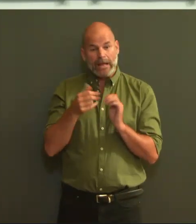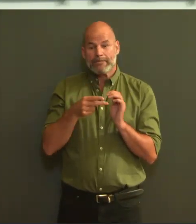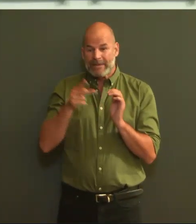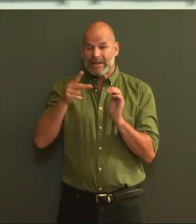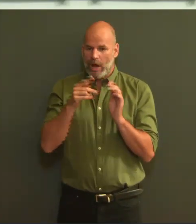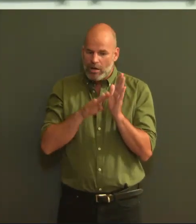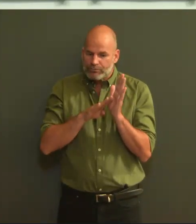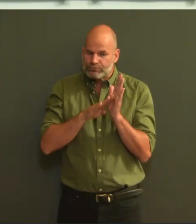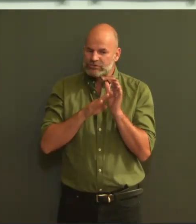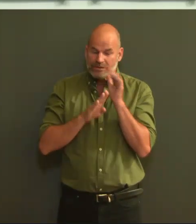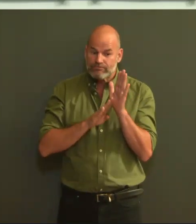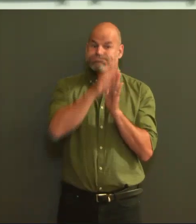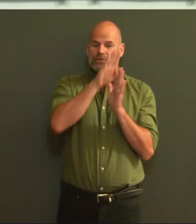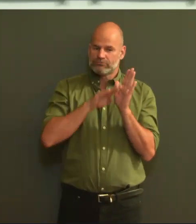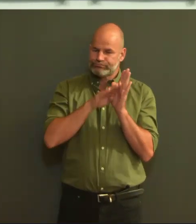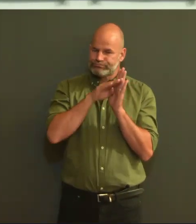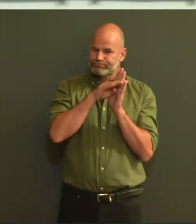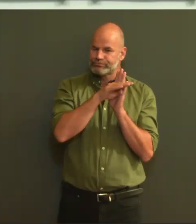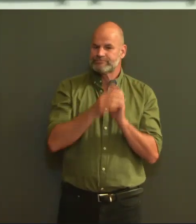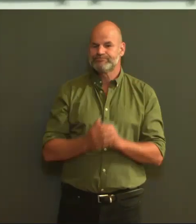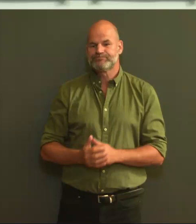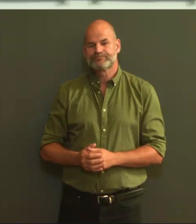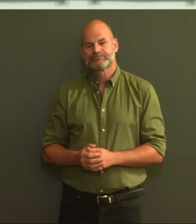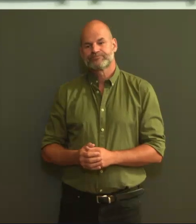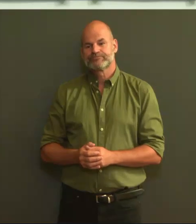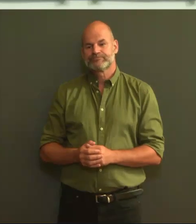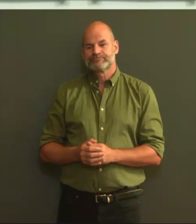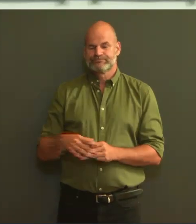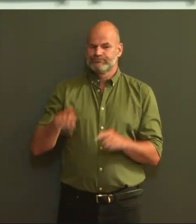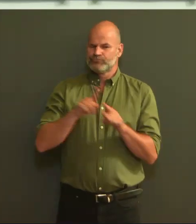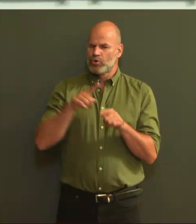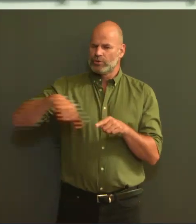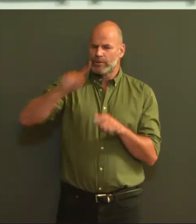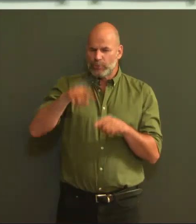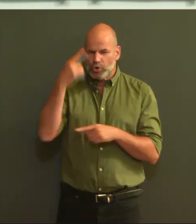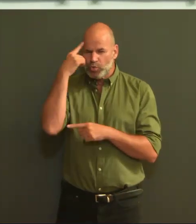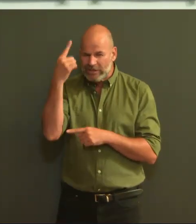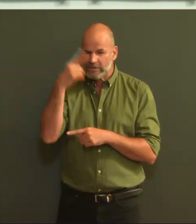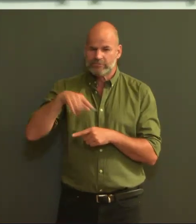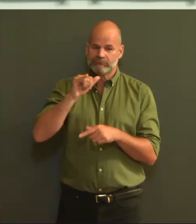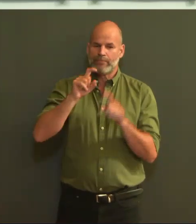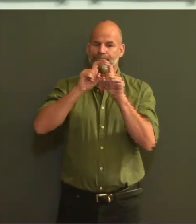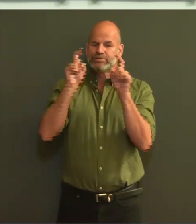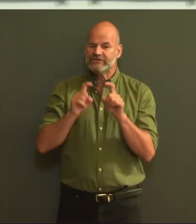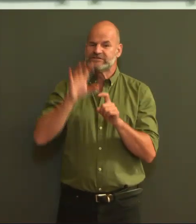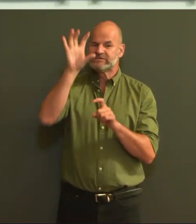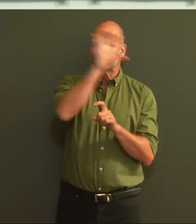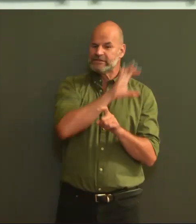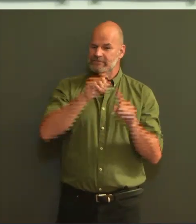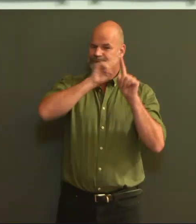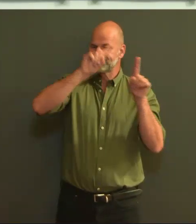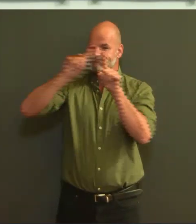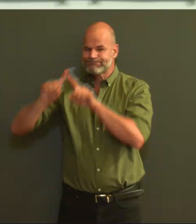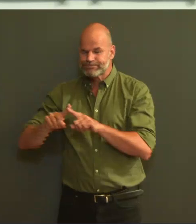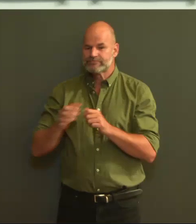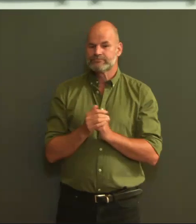zijn. In de provincies Antwerpen, Limburg en Luxemburg zien we dat de curves eerder in dalende lijn zijn.